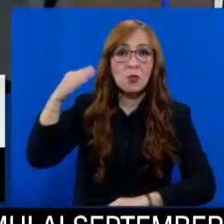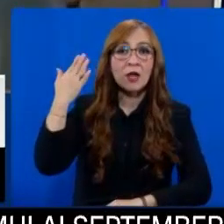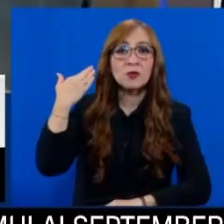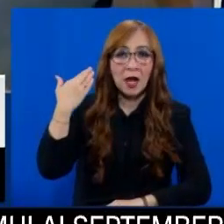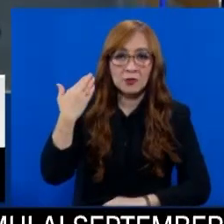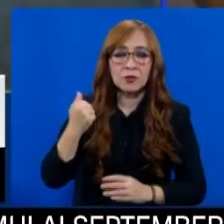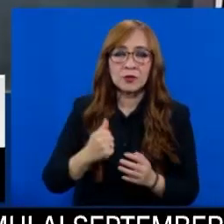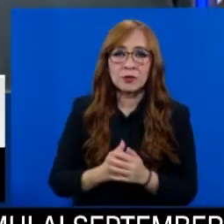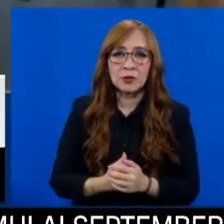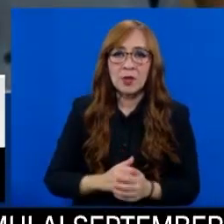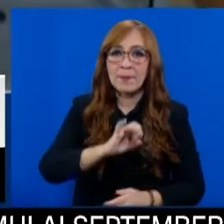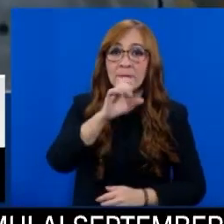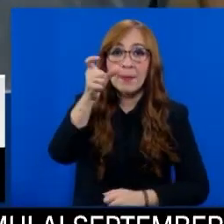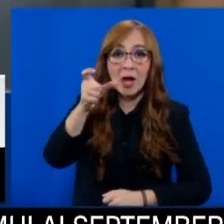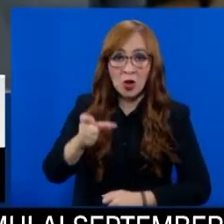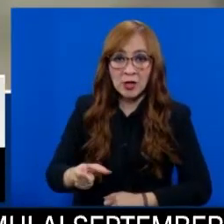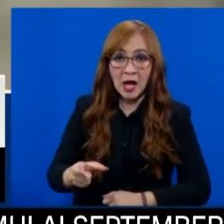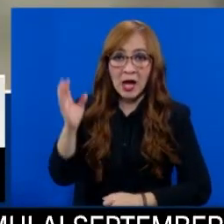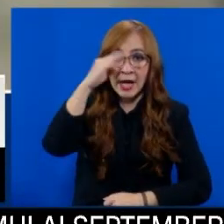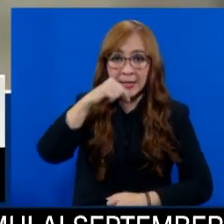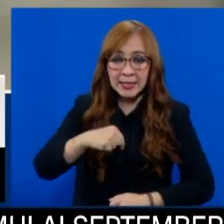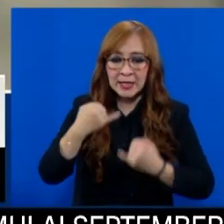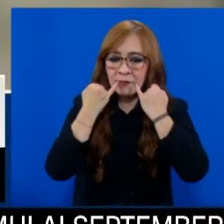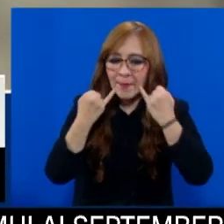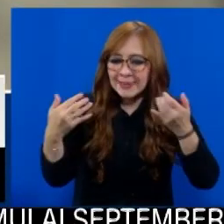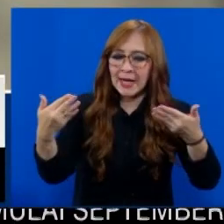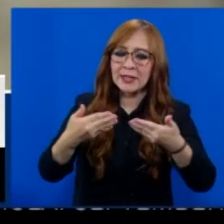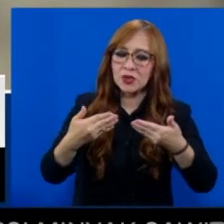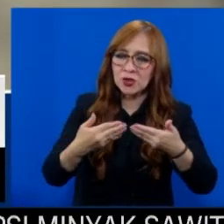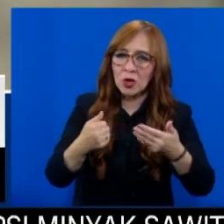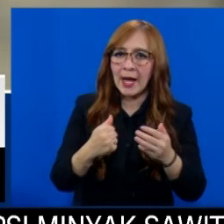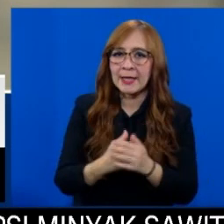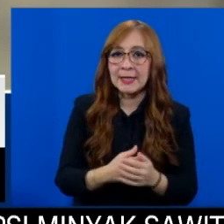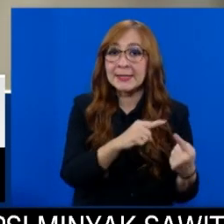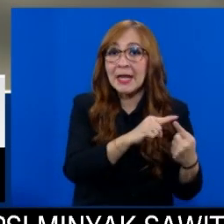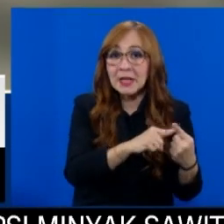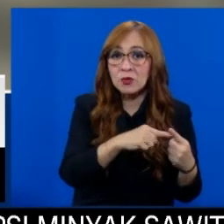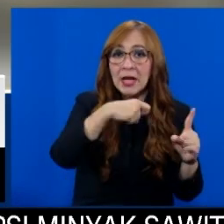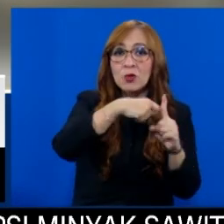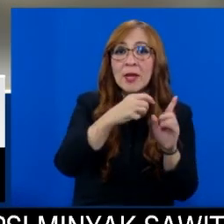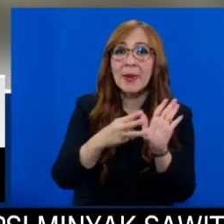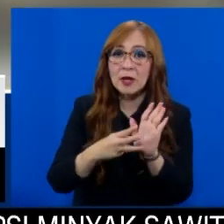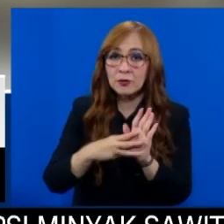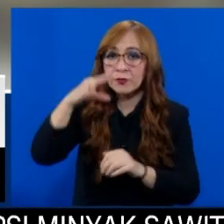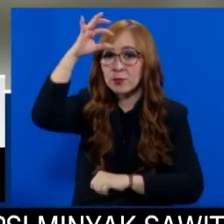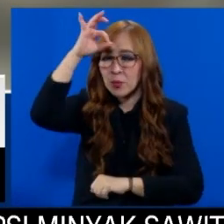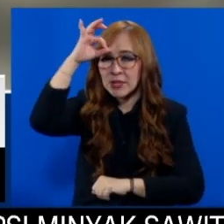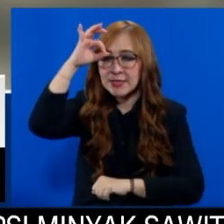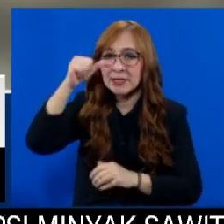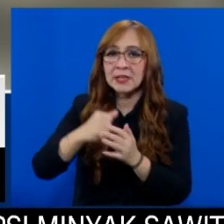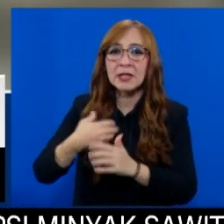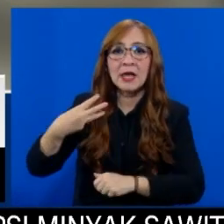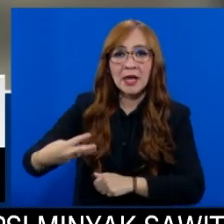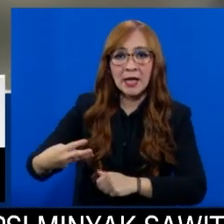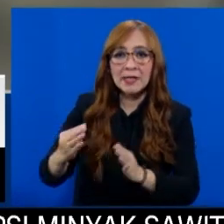hari ini akan dicocokkan informasinya antara lain dengan Kuat Ma'ruf, salah satu tersangka juga ada Barada Eliezer dan juga